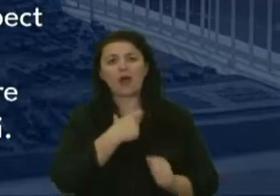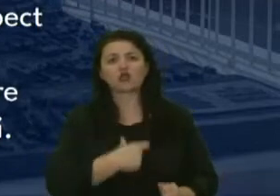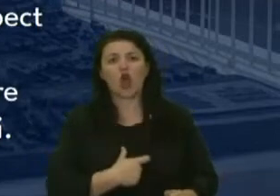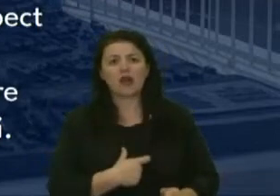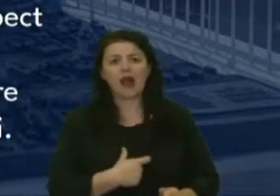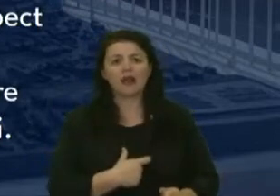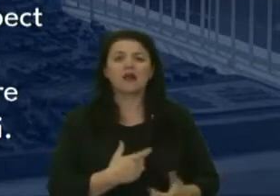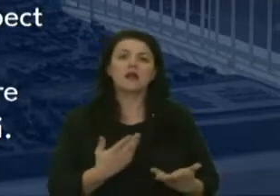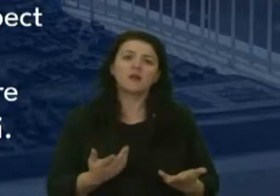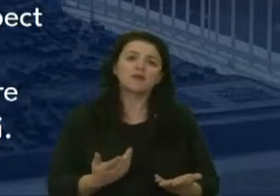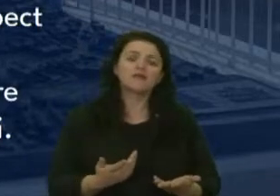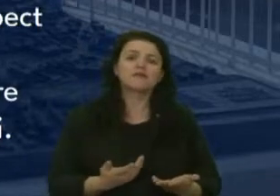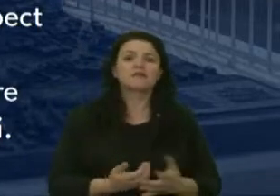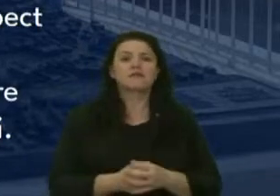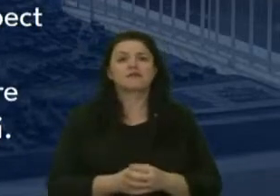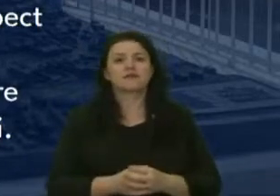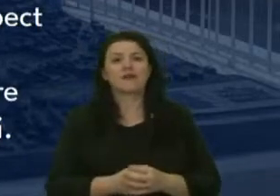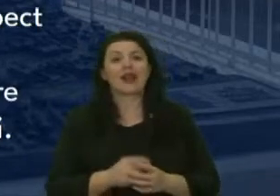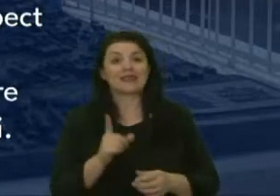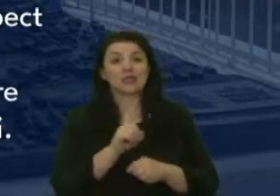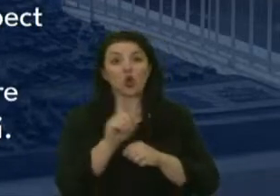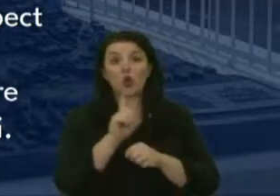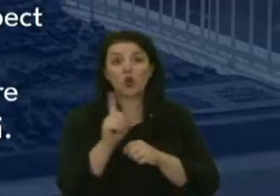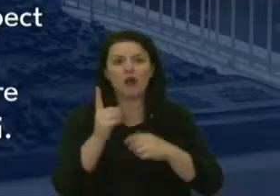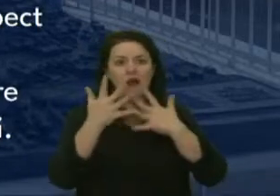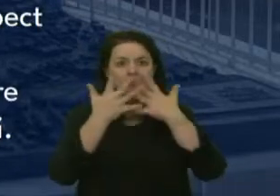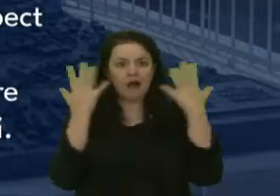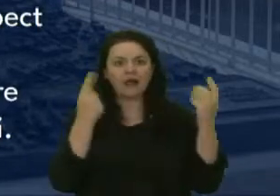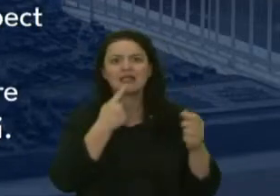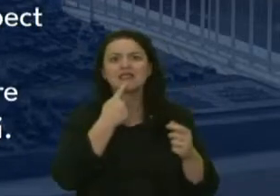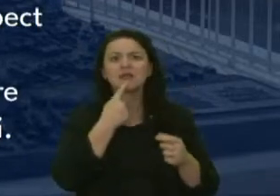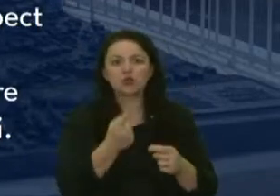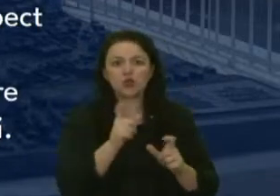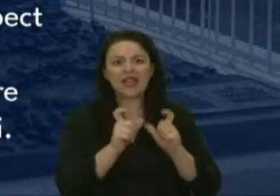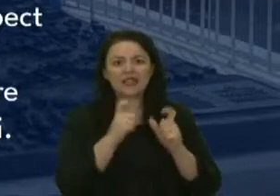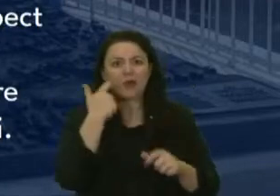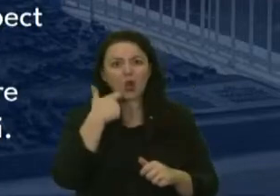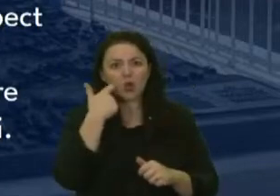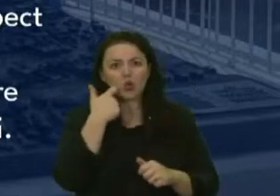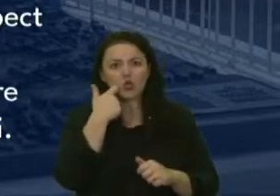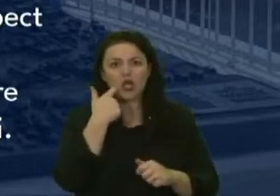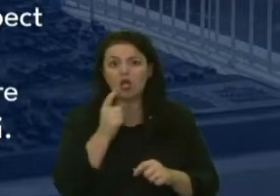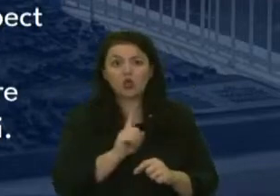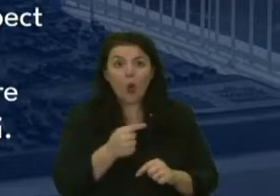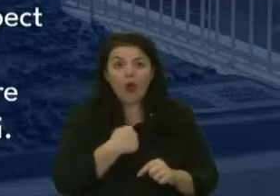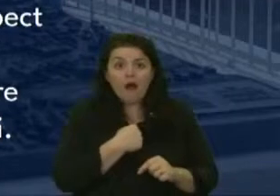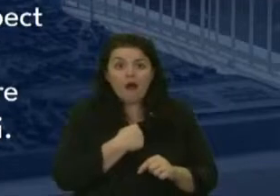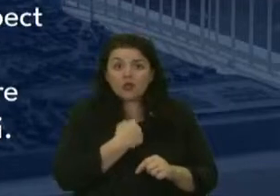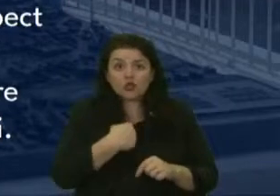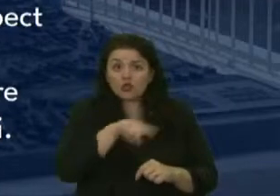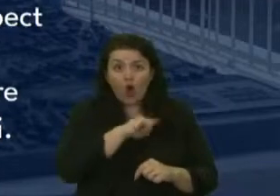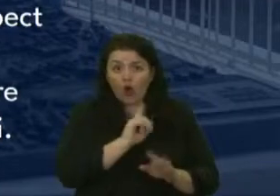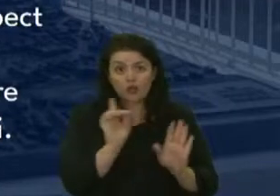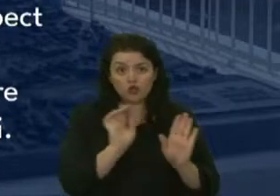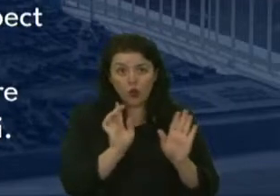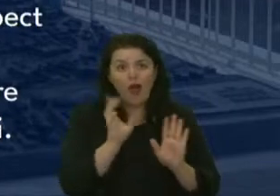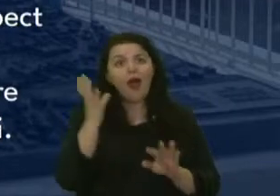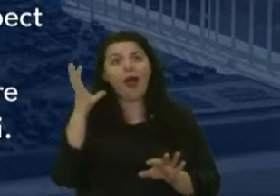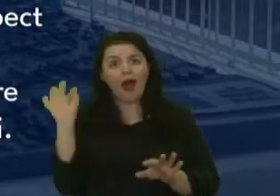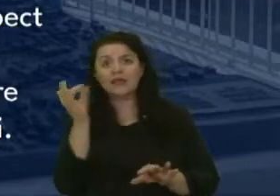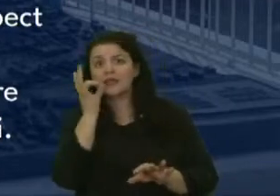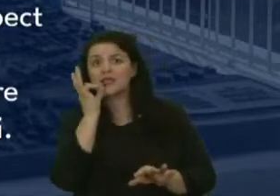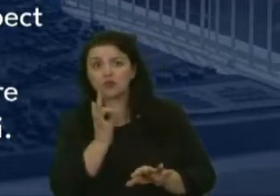și putem fi subiectivi Sunt lucruri obiective care spun câteva lucruri despre Cluj nu le spunem noi le spun alții despre noi și cred că alea